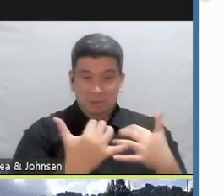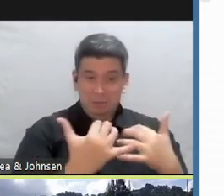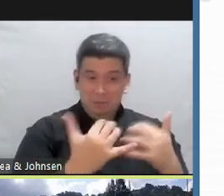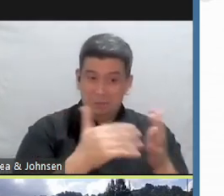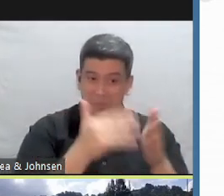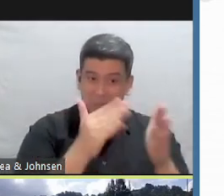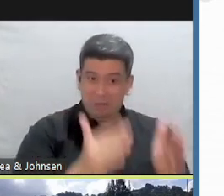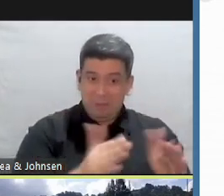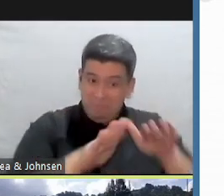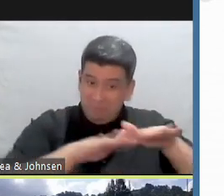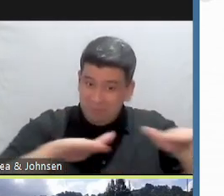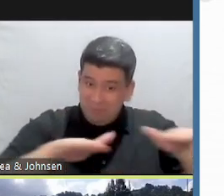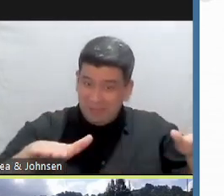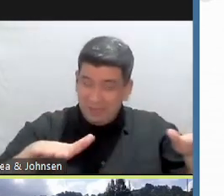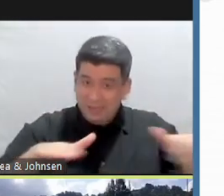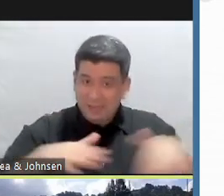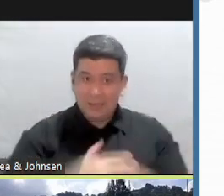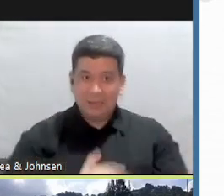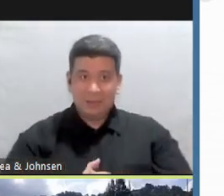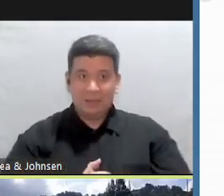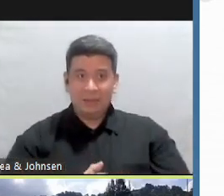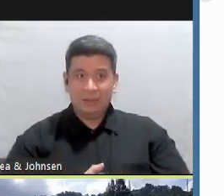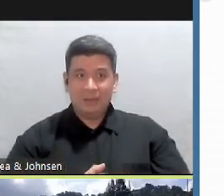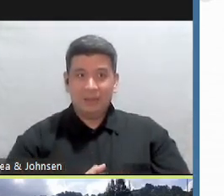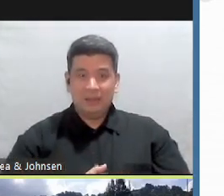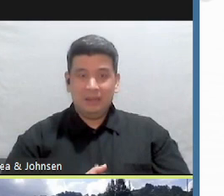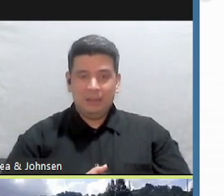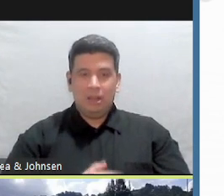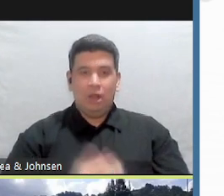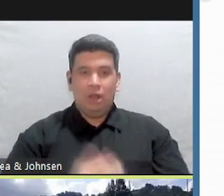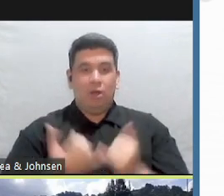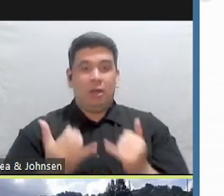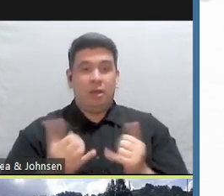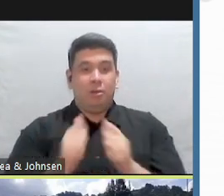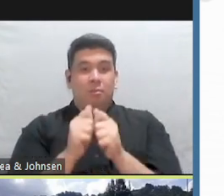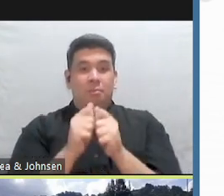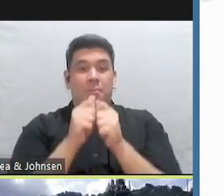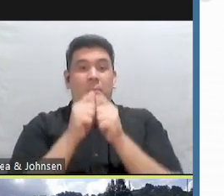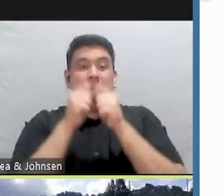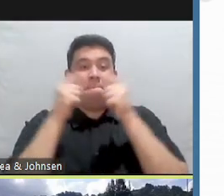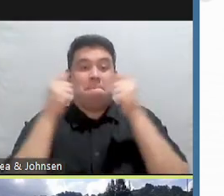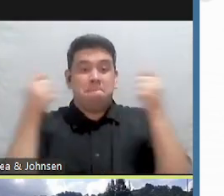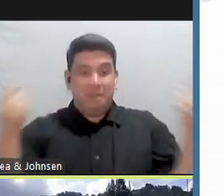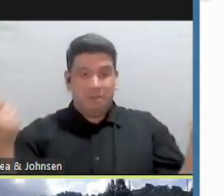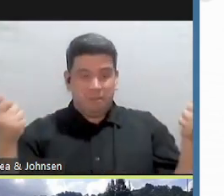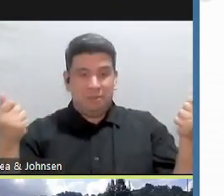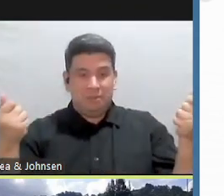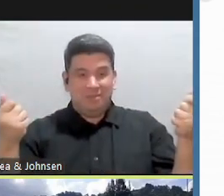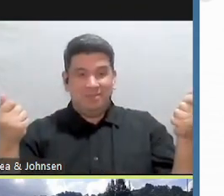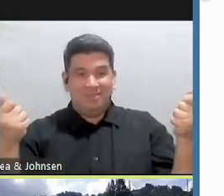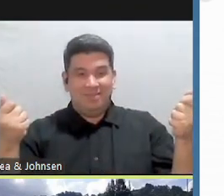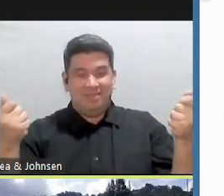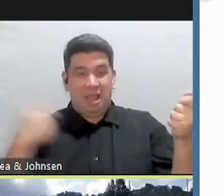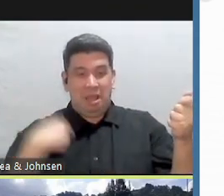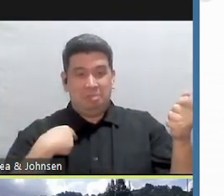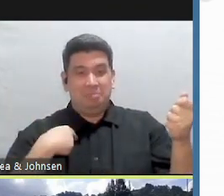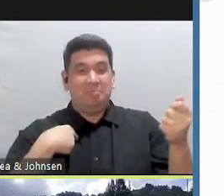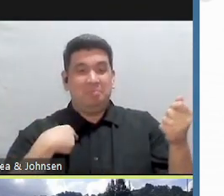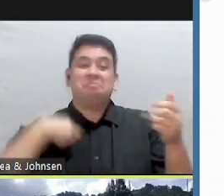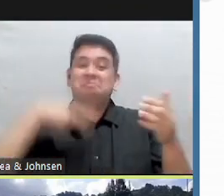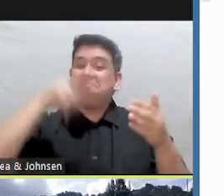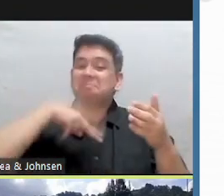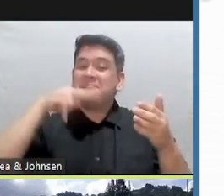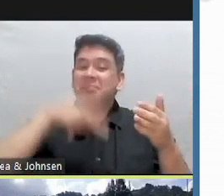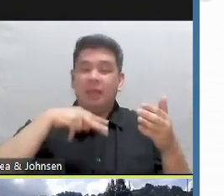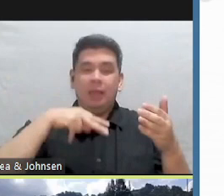dito, pag sinabi ng teacher, magbabasa ako ng big book, tatakbo na yung mga bata sa harap. At dati raw noon, nung English